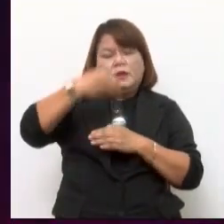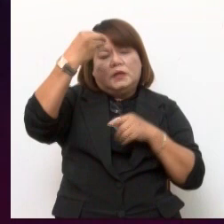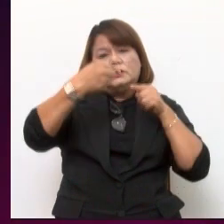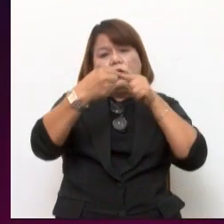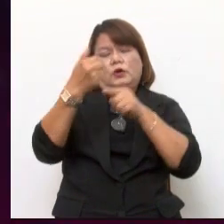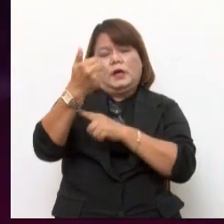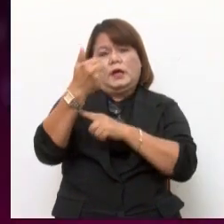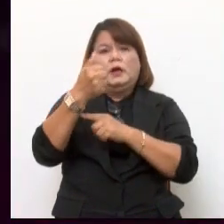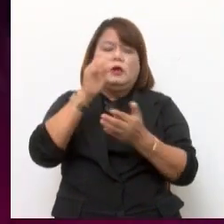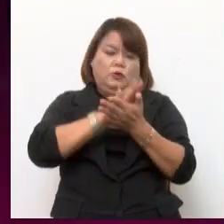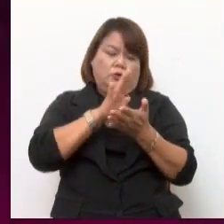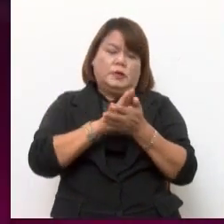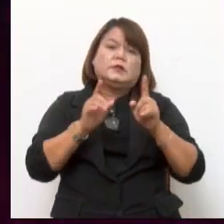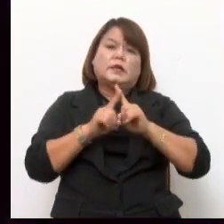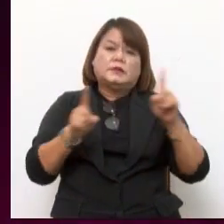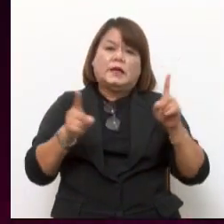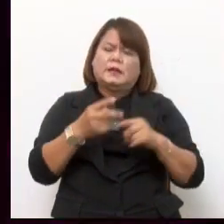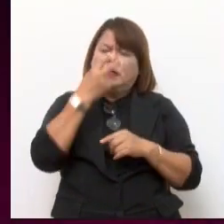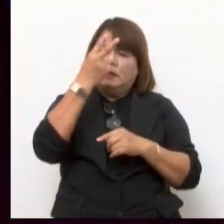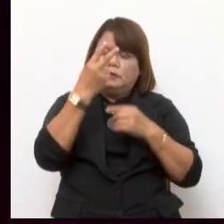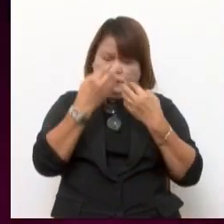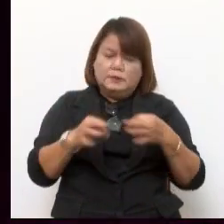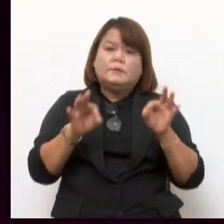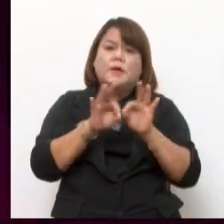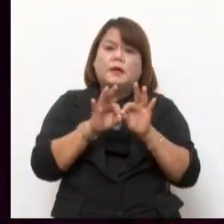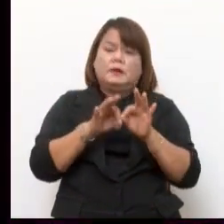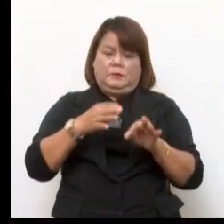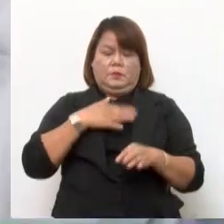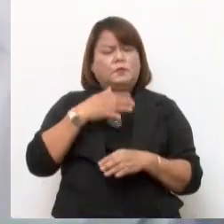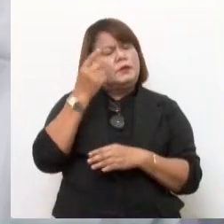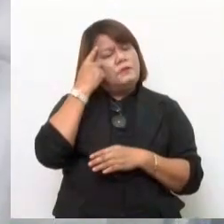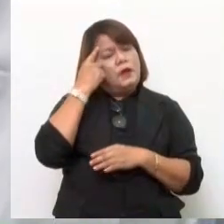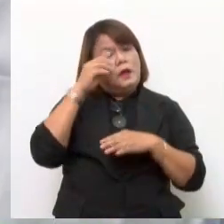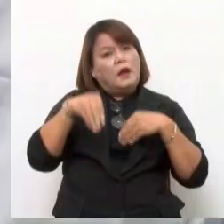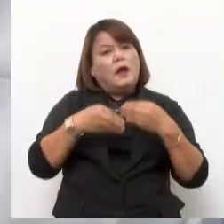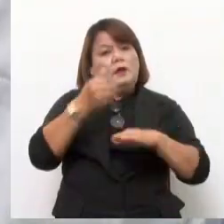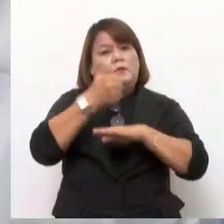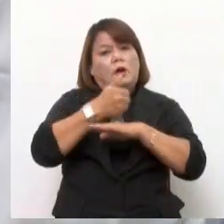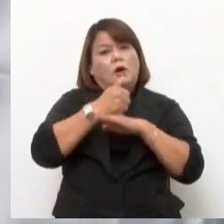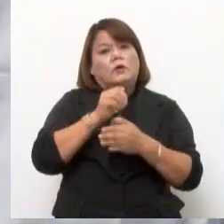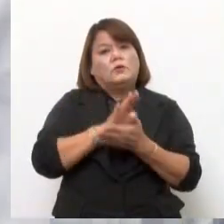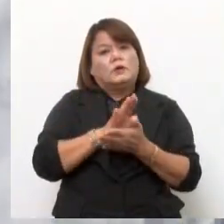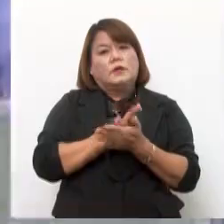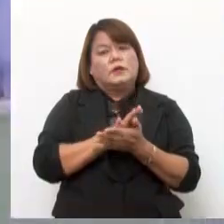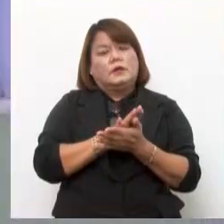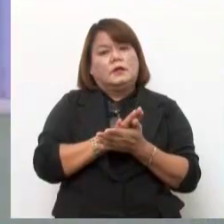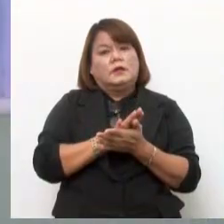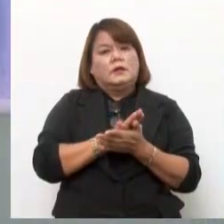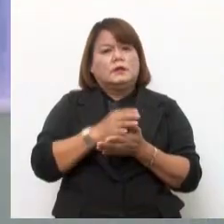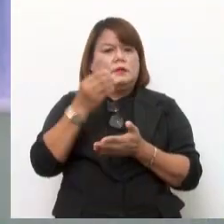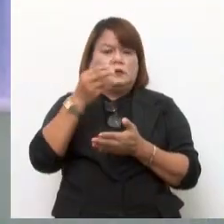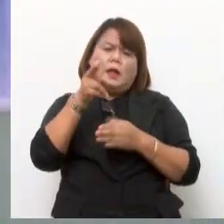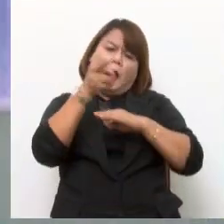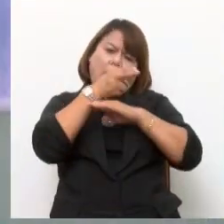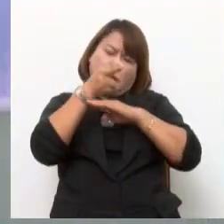างๆในประเทศไทยเราได้เห็นสิ่งนี้แล้วผมก็ให้ผอ.โรงเรียนเขาเนี่ยได้อัดคลิปเก็บ